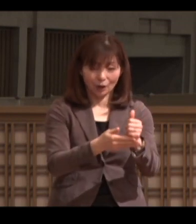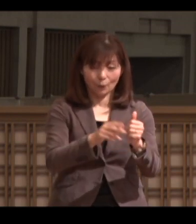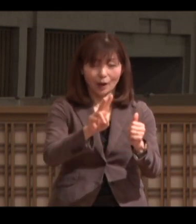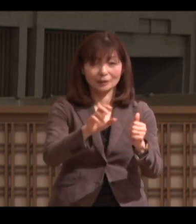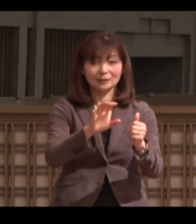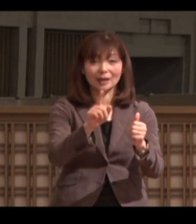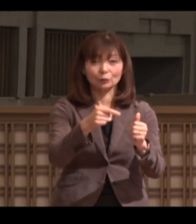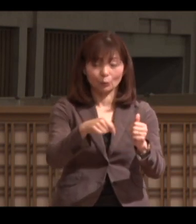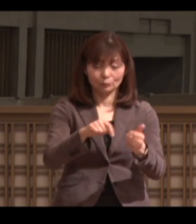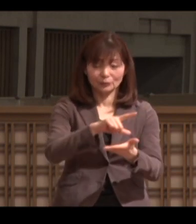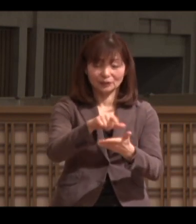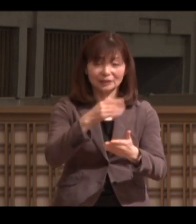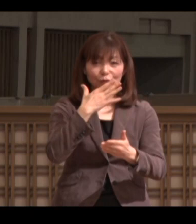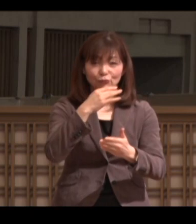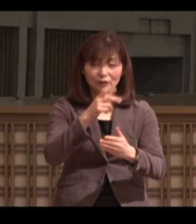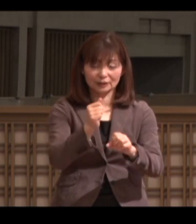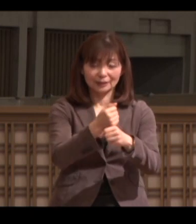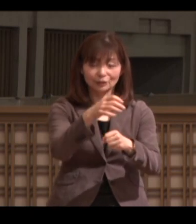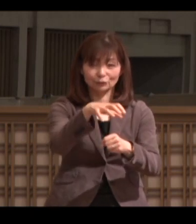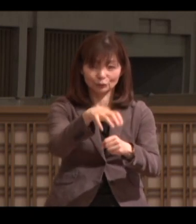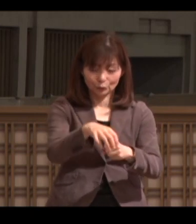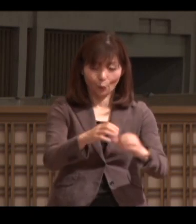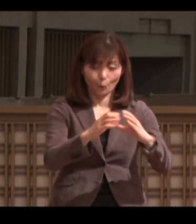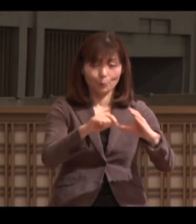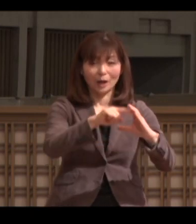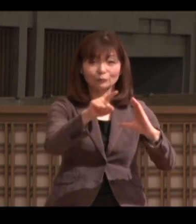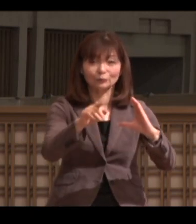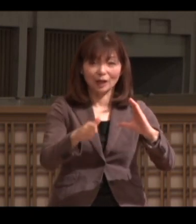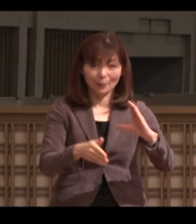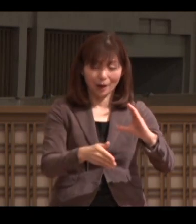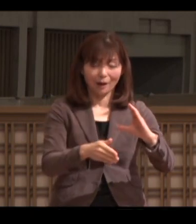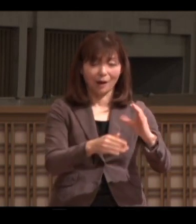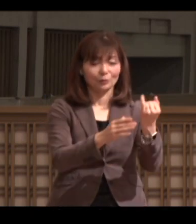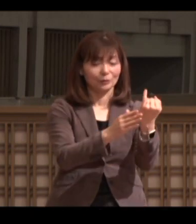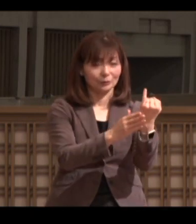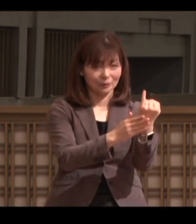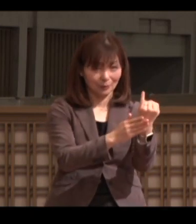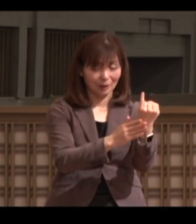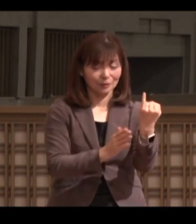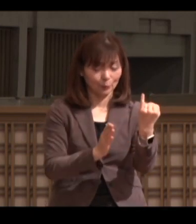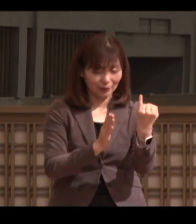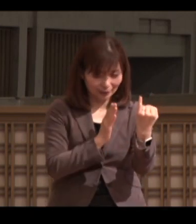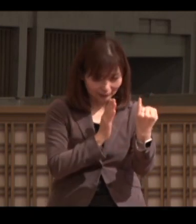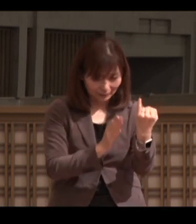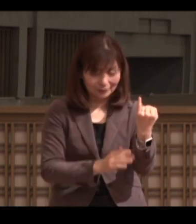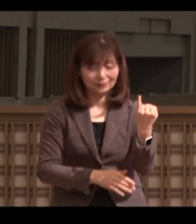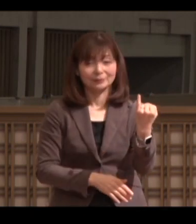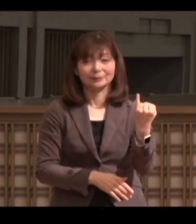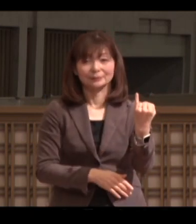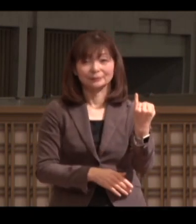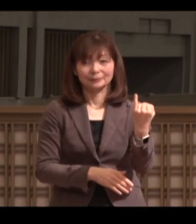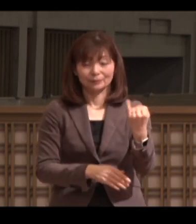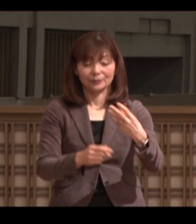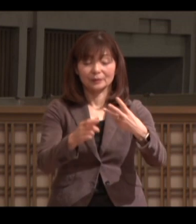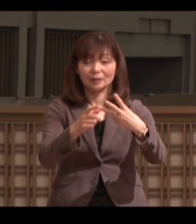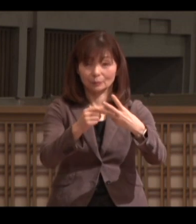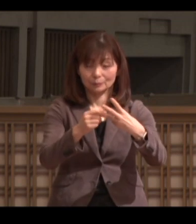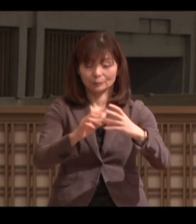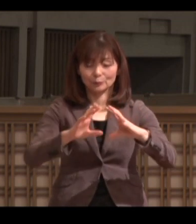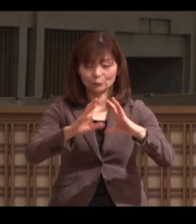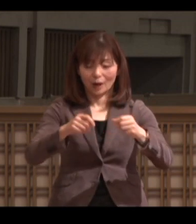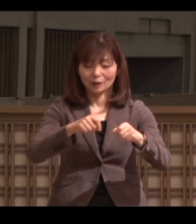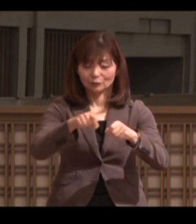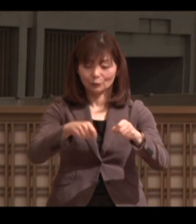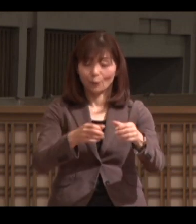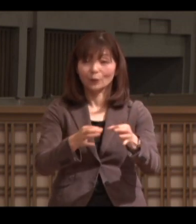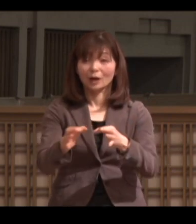地域福祉研究所代表の丸山のり子様にお願いしております第3部はワールドカフェを行い